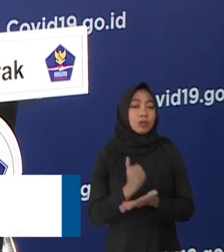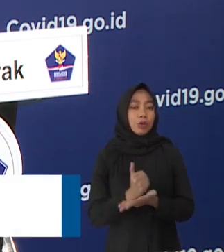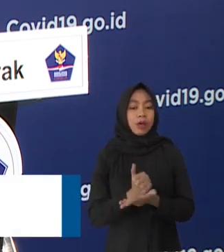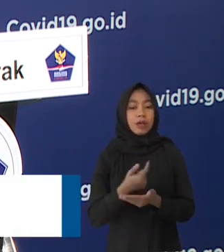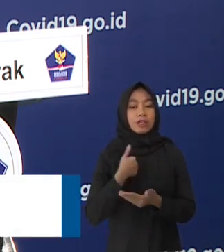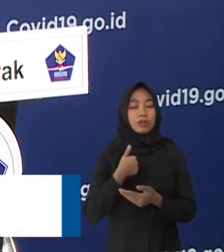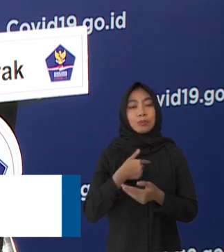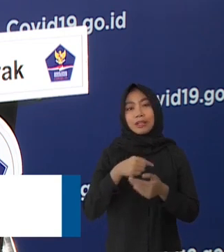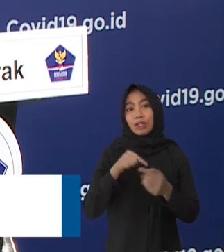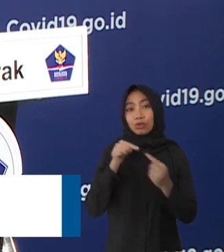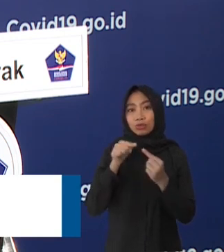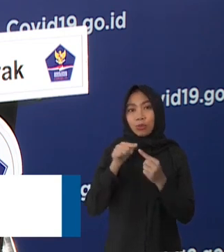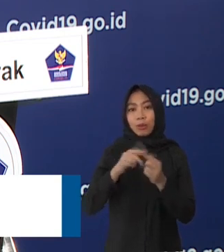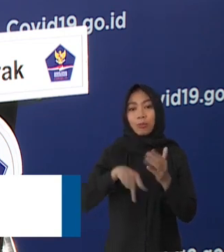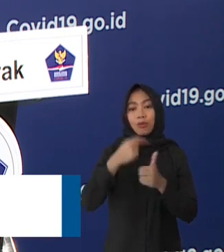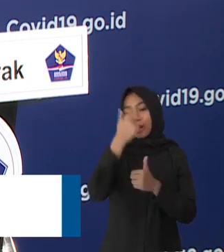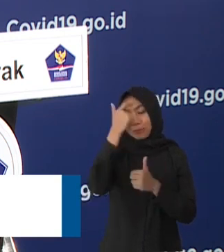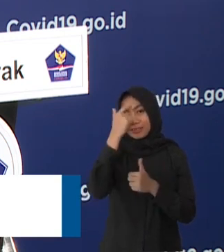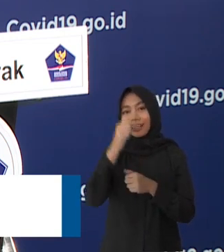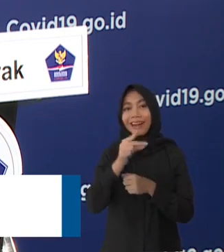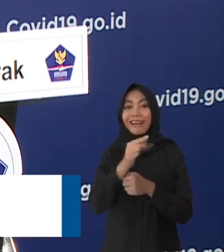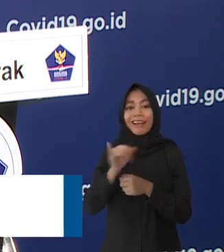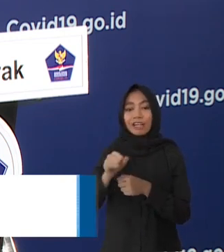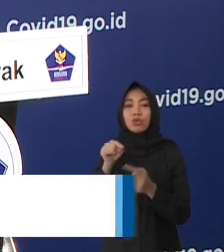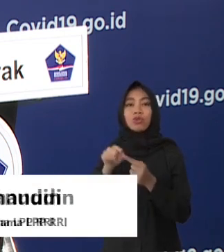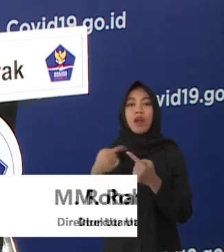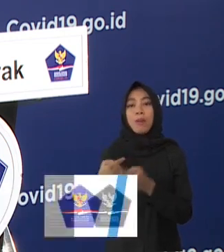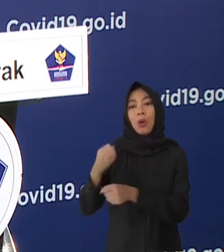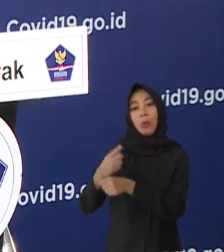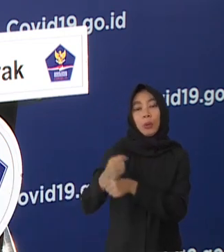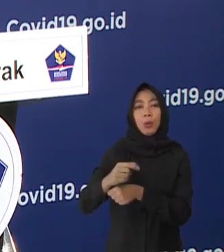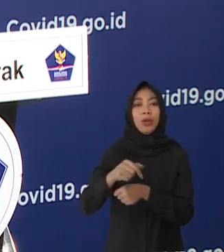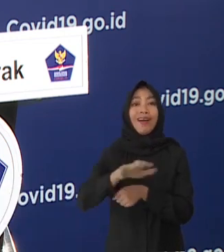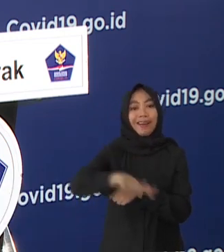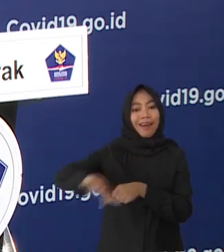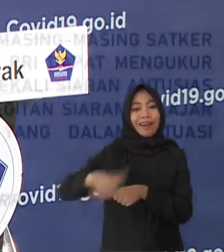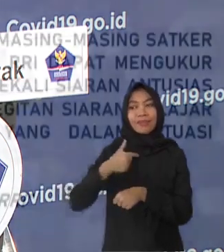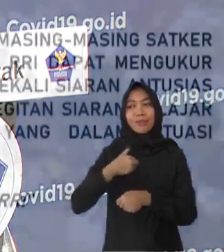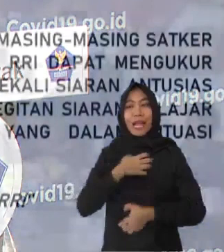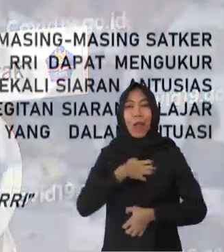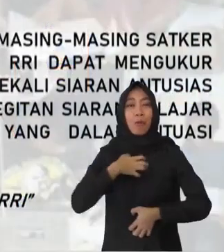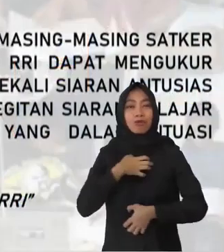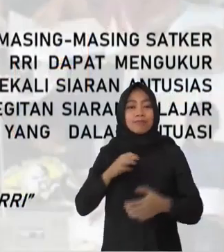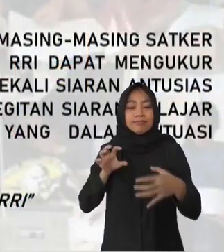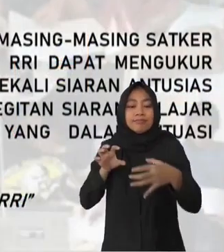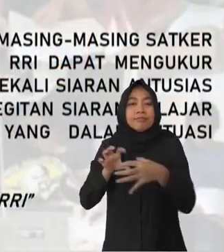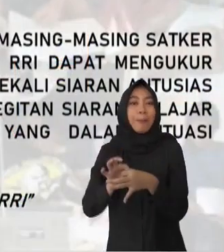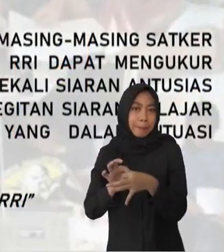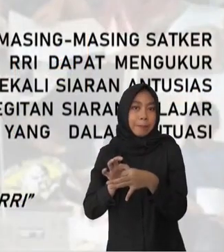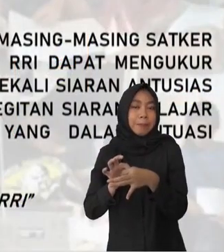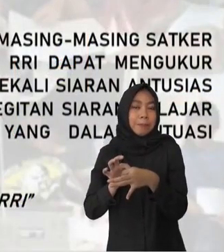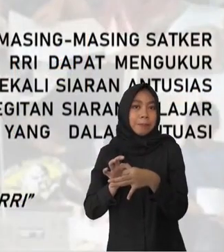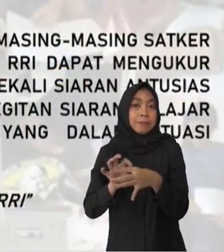emosional guru dan murid tetap terjalin secara mesra. Yang kedua, guru dapat mengambil kesempatan